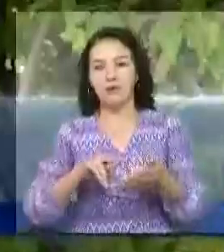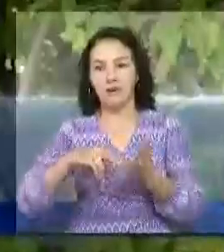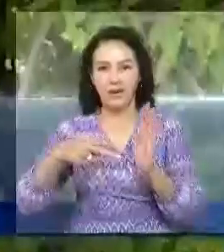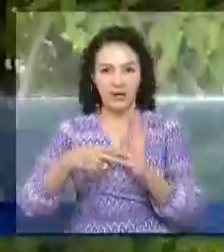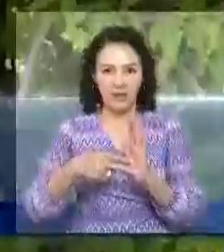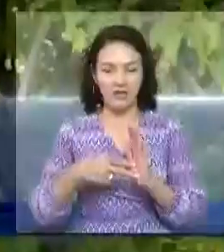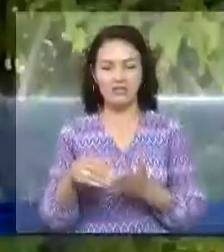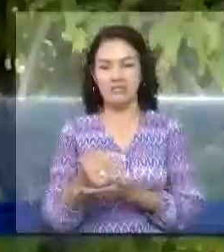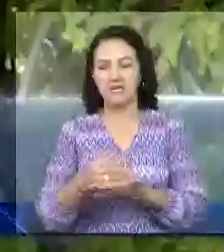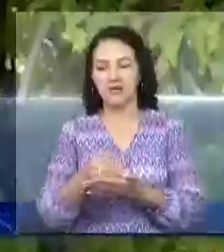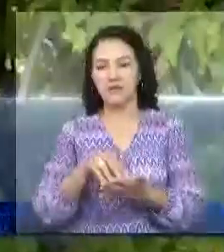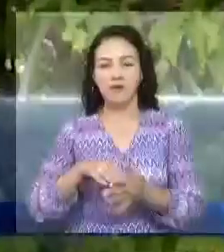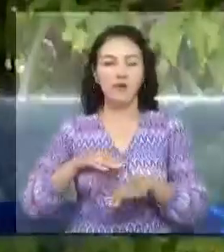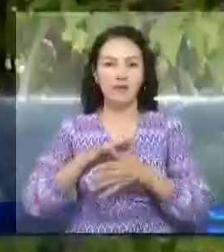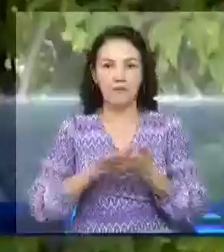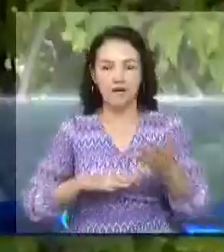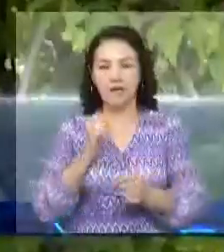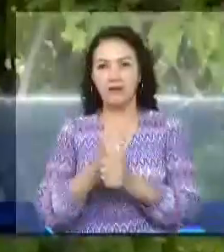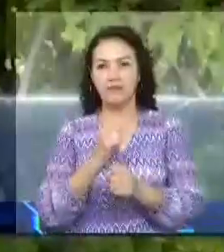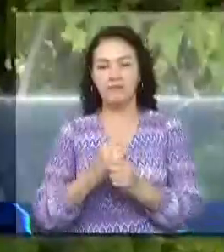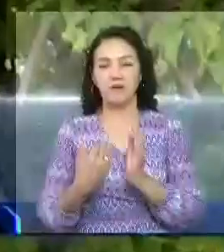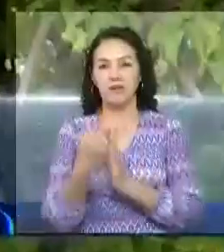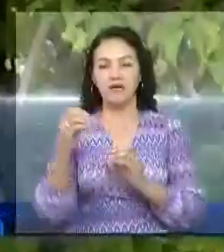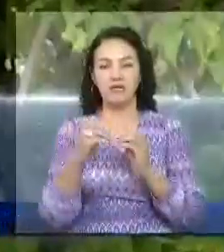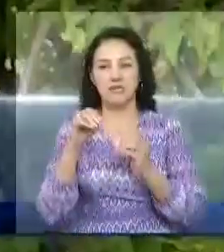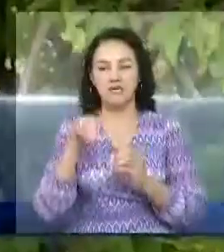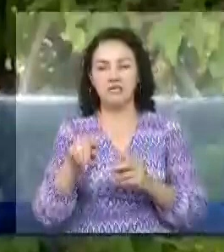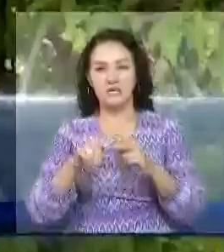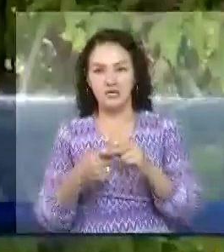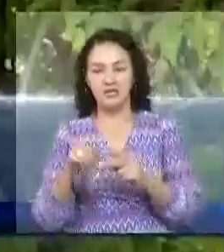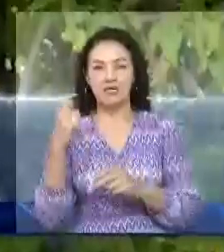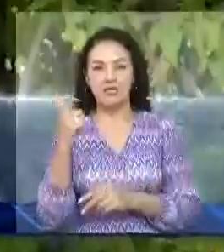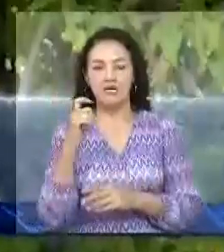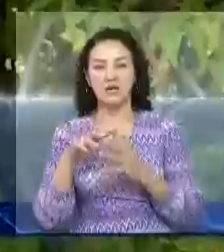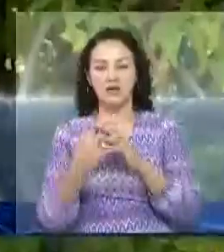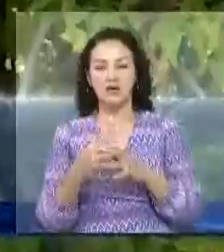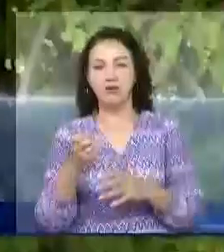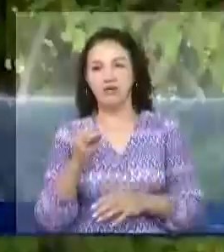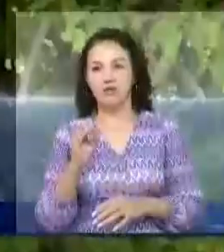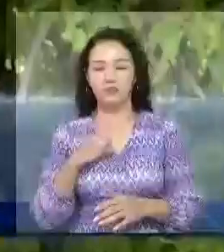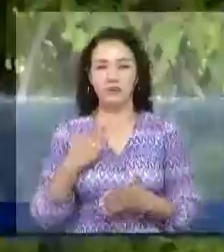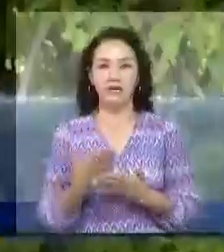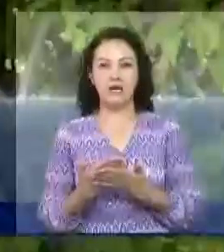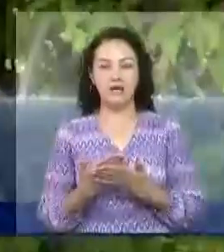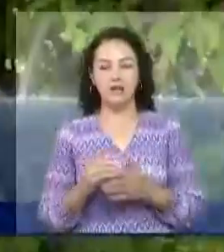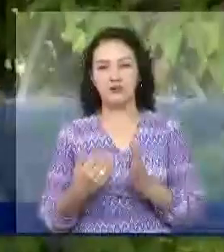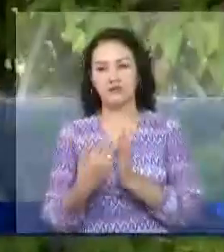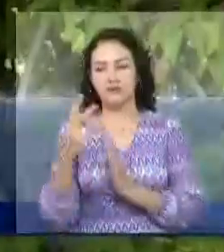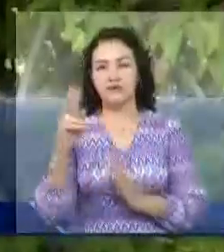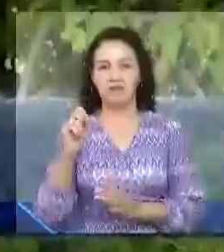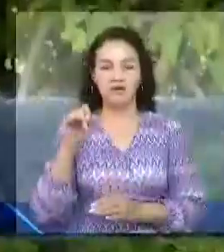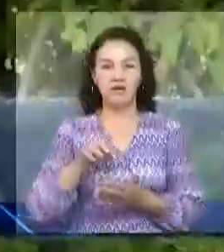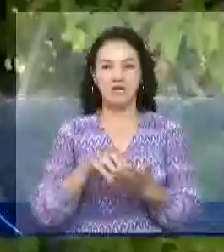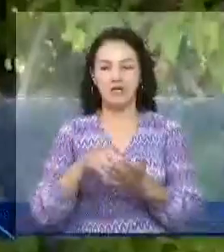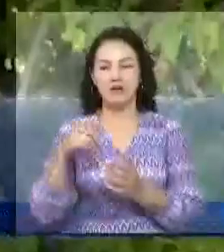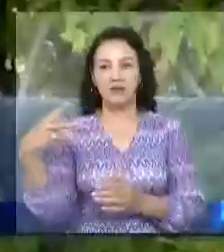И сенокос еще продолжается. Задействовано свыше 10 тысяч единиц сельскохозяйственной техники и агрегатов, а именно свыше 2,5 тысяч